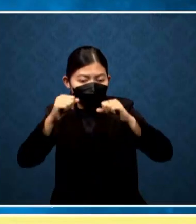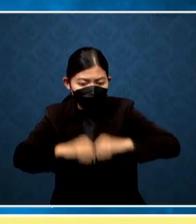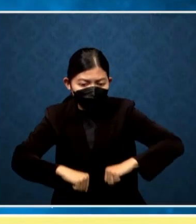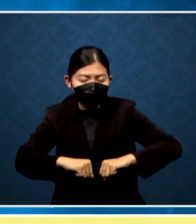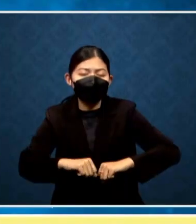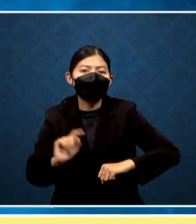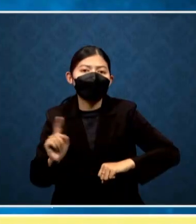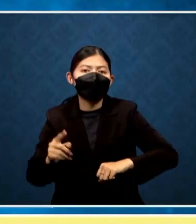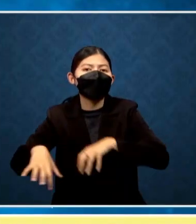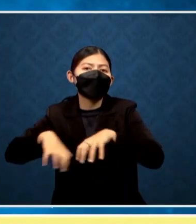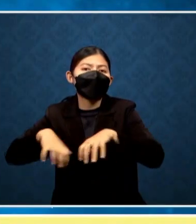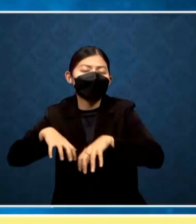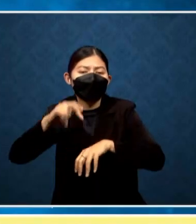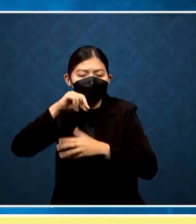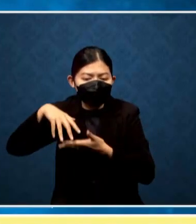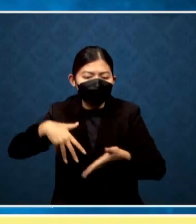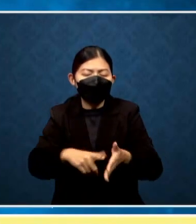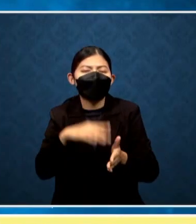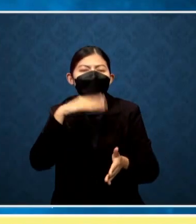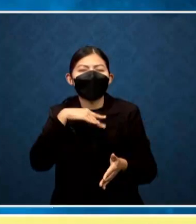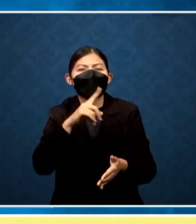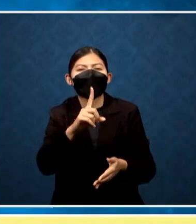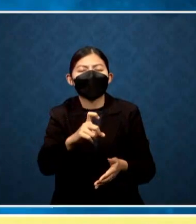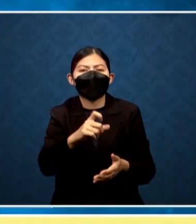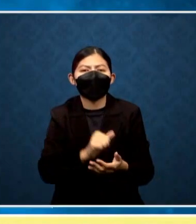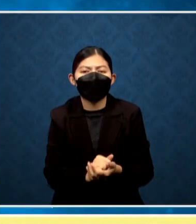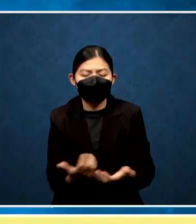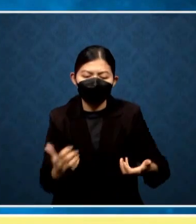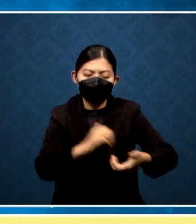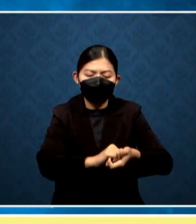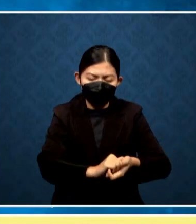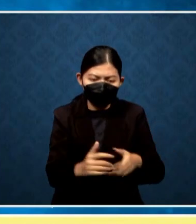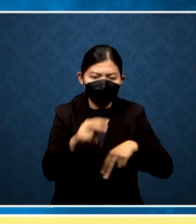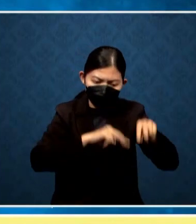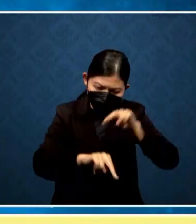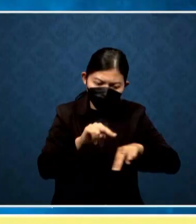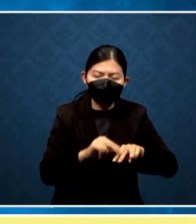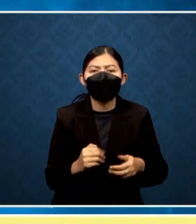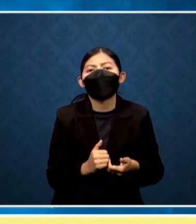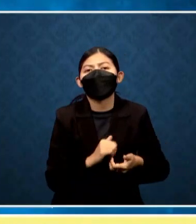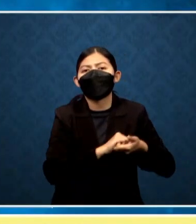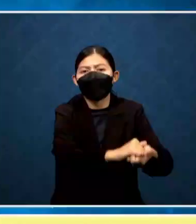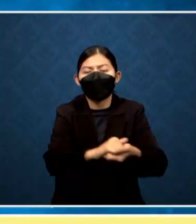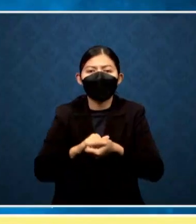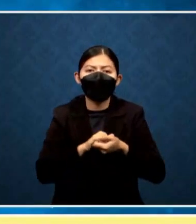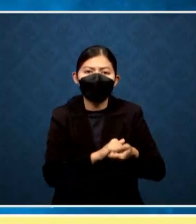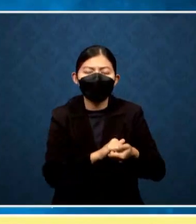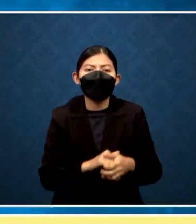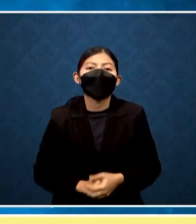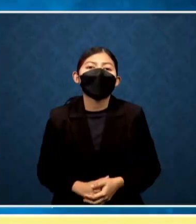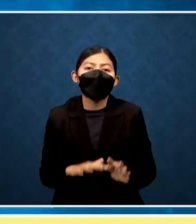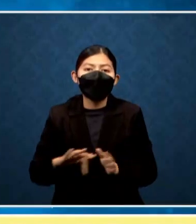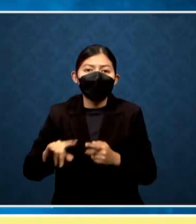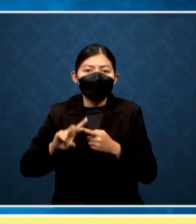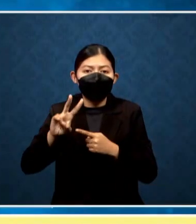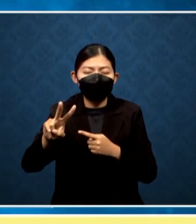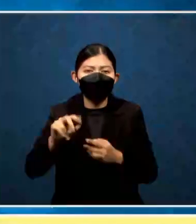องคการจัดการน้ำเสียในการจัดการน้เสียใพื้ที่กรณีที่ไม่มี.สอง.ก